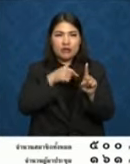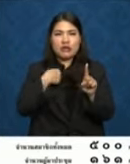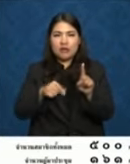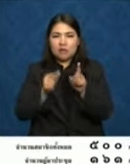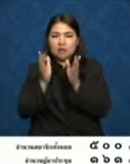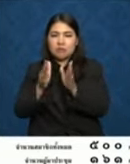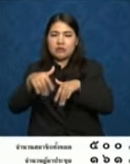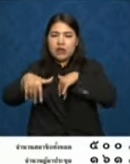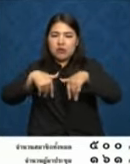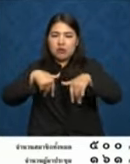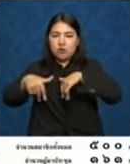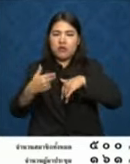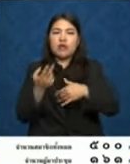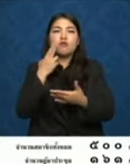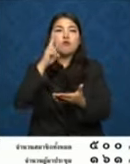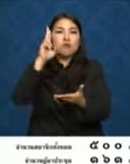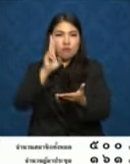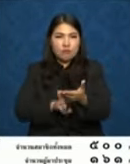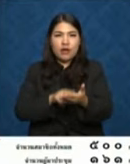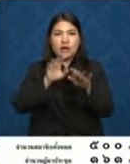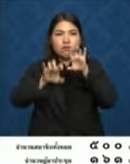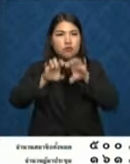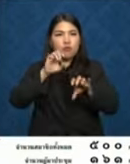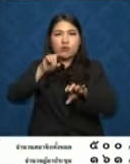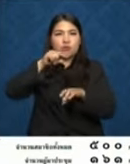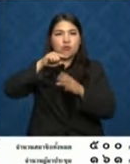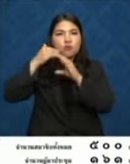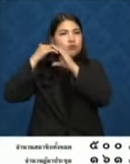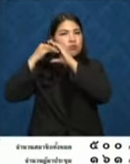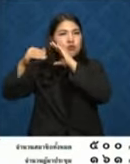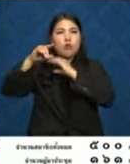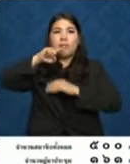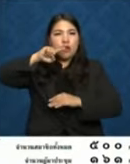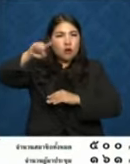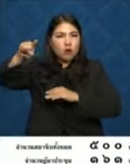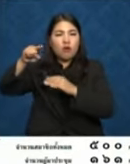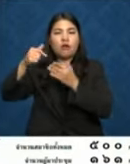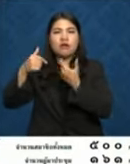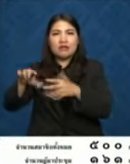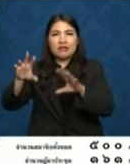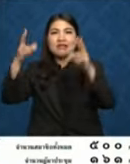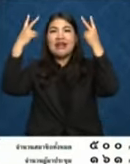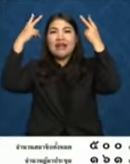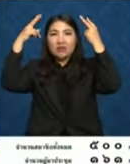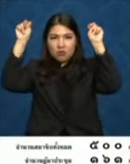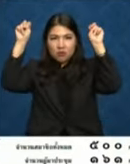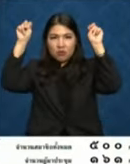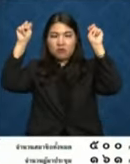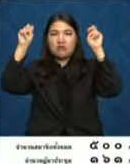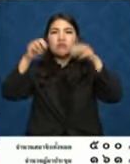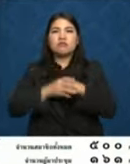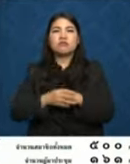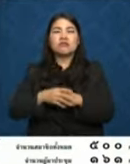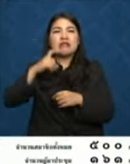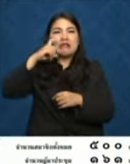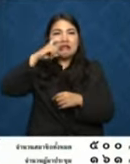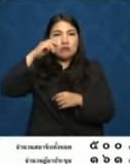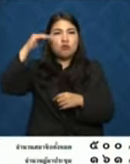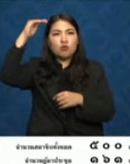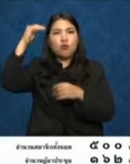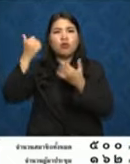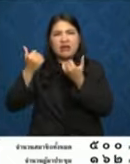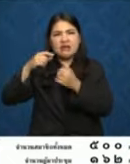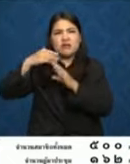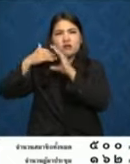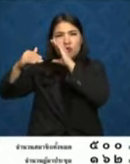ำหนังสือร้องเรียนไปยังท่านนายกรัฐมนตรีท่านเศรษฐาทวีสินเรียบร้อยแล้วซึ่งท่านก็ได้ส่งหนังสือมาทางจังหวัดหนองค